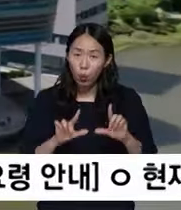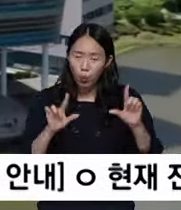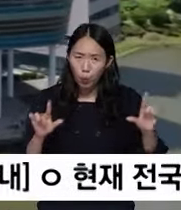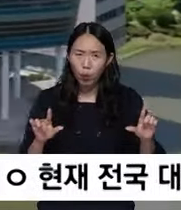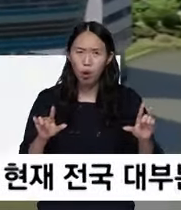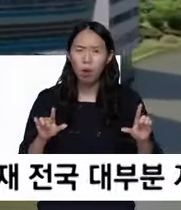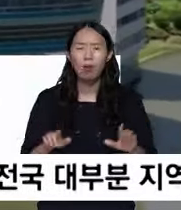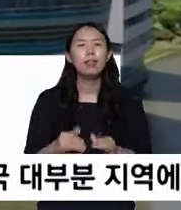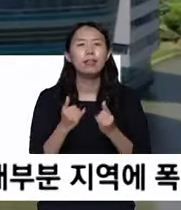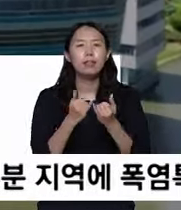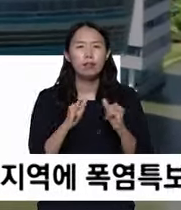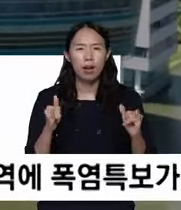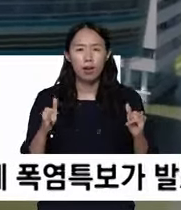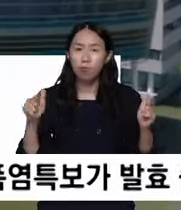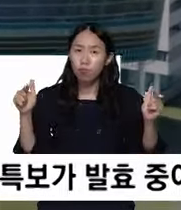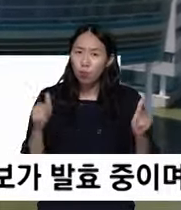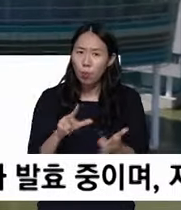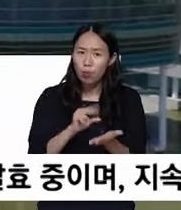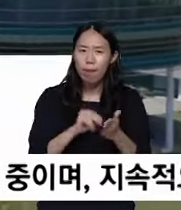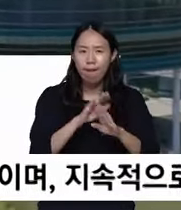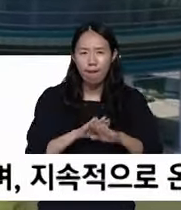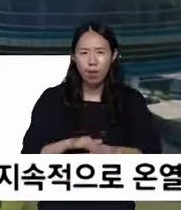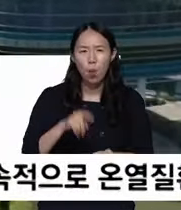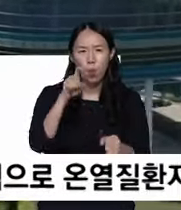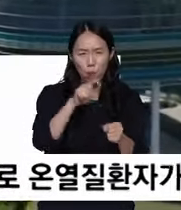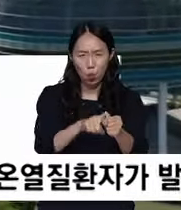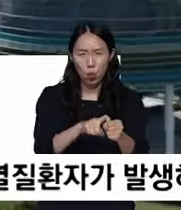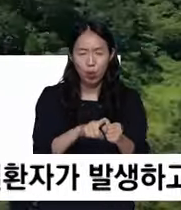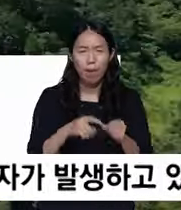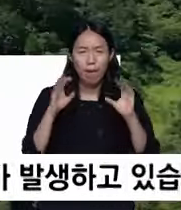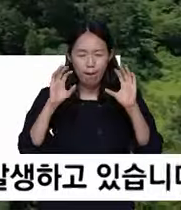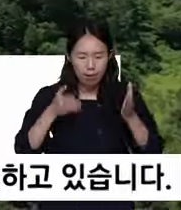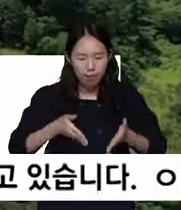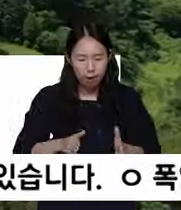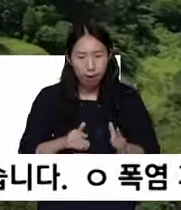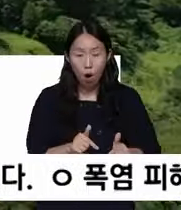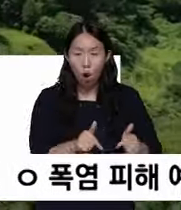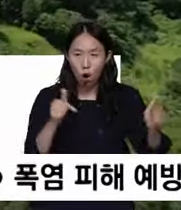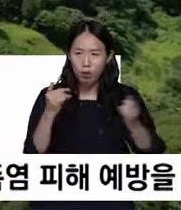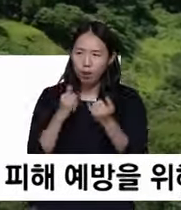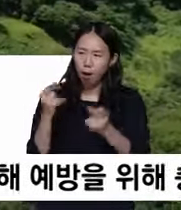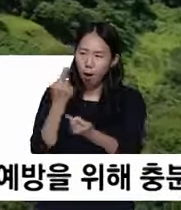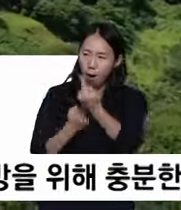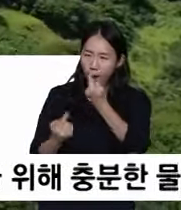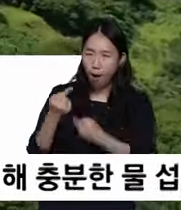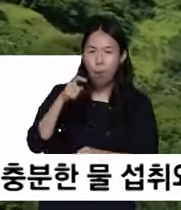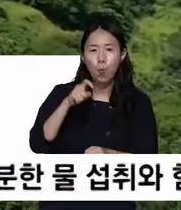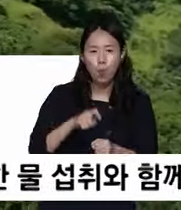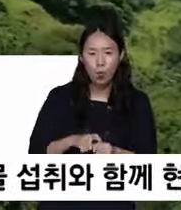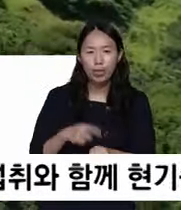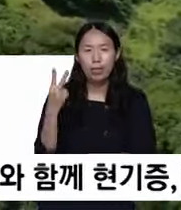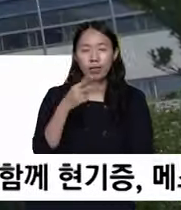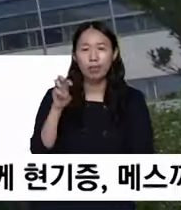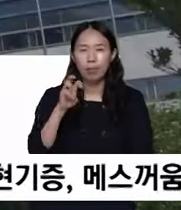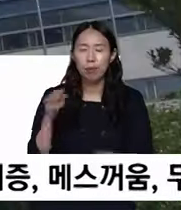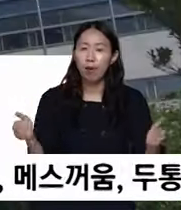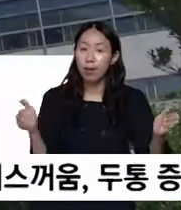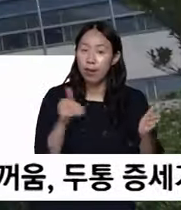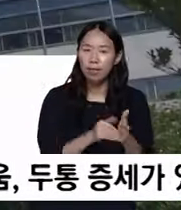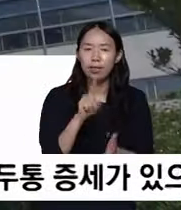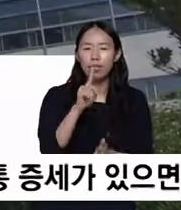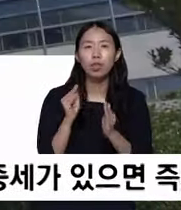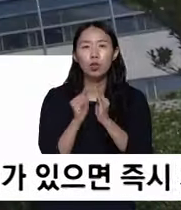지방소멸 극복의 원년으로 삼은 전라남도는 출산율 반등과 인구 유입을 위해 2030년까지